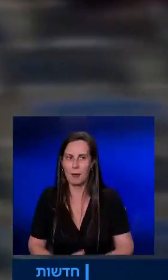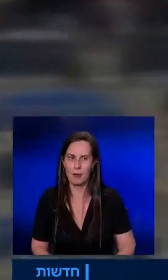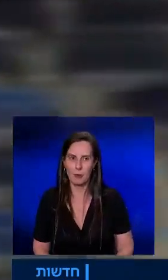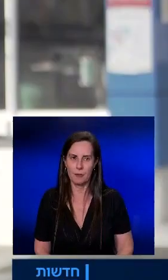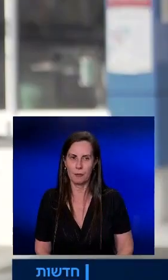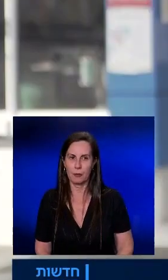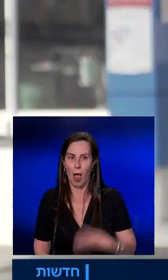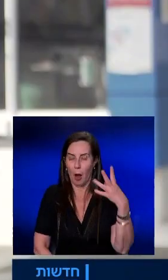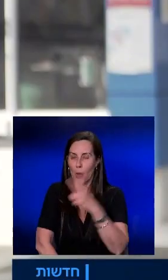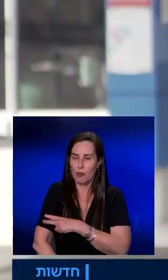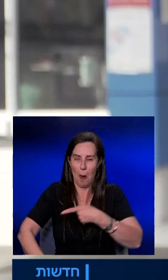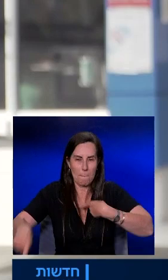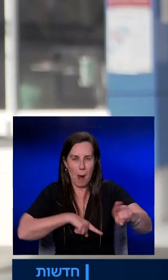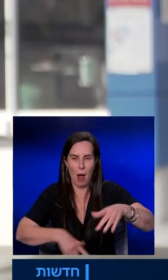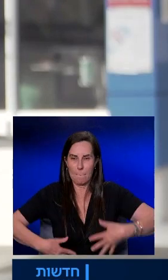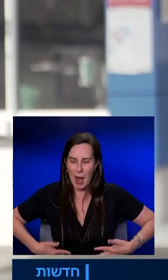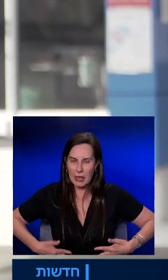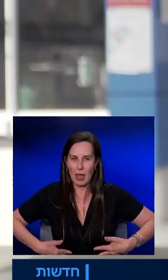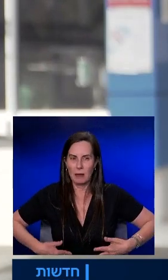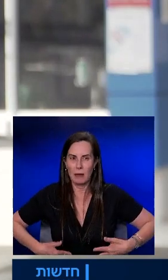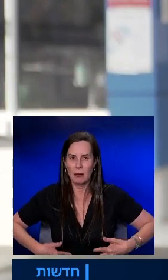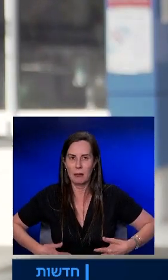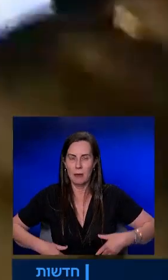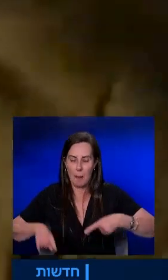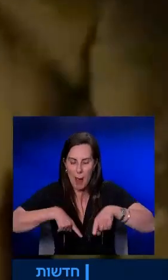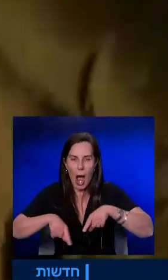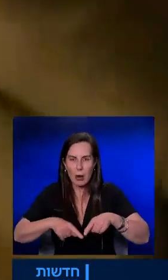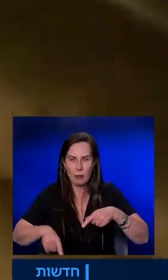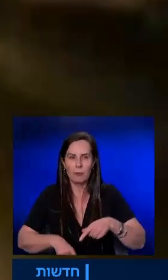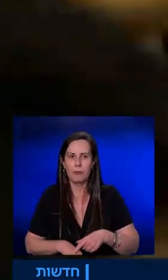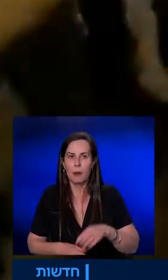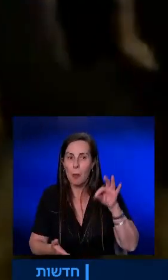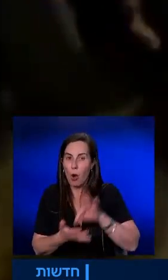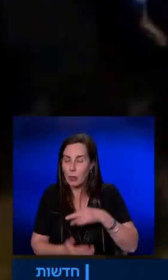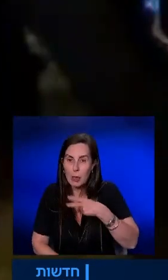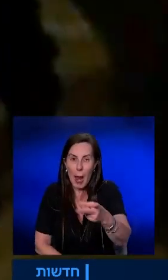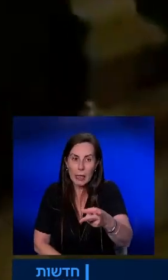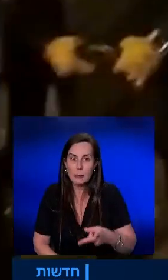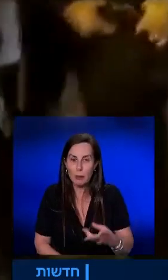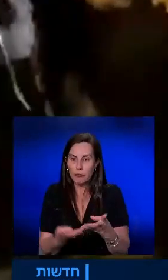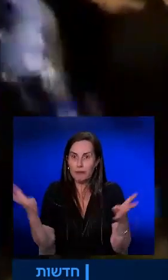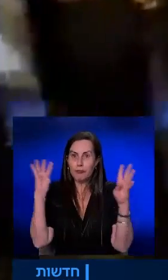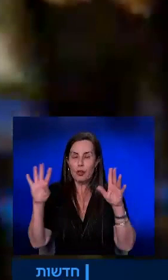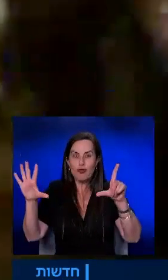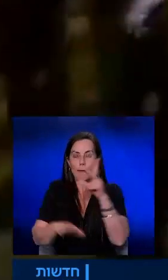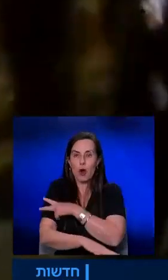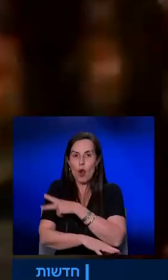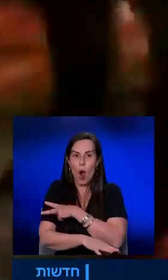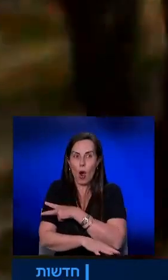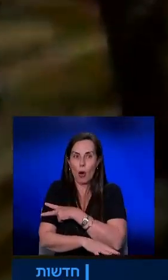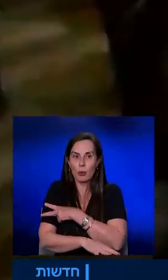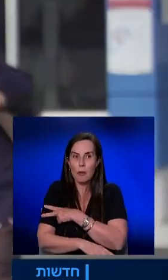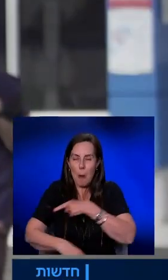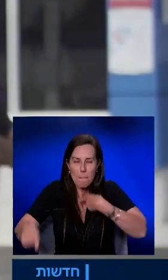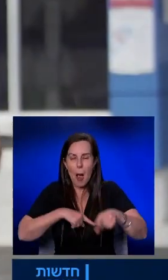4 שוטרים בעטו בי בבטן, בצלעות, ברגליים. באותו רגע הייתי על הרצפה, סביבי עוד 7 שוטרים בנוסף אליו בועטים